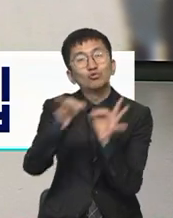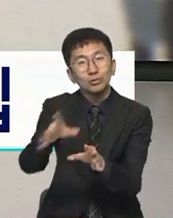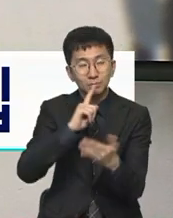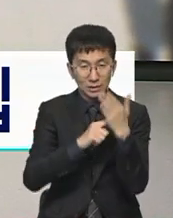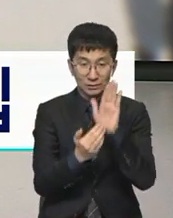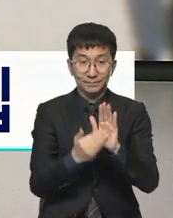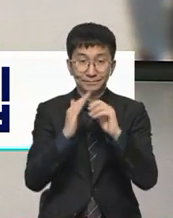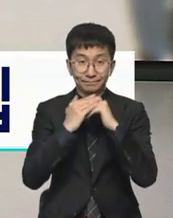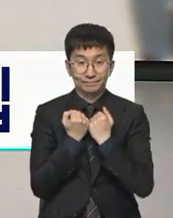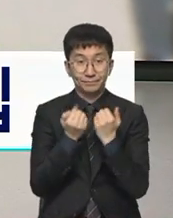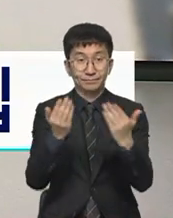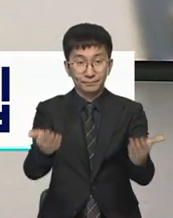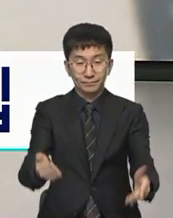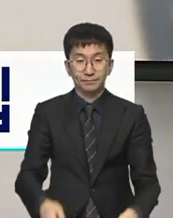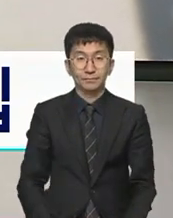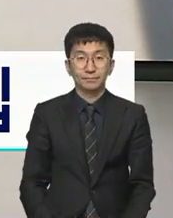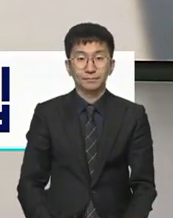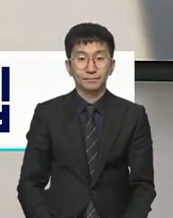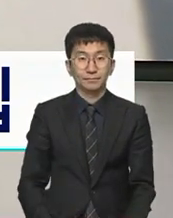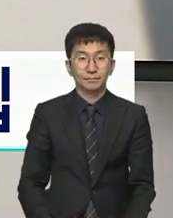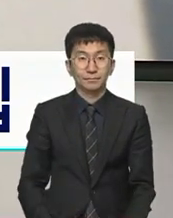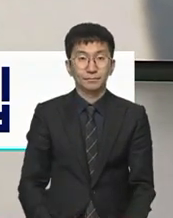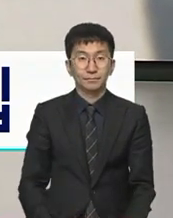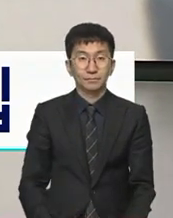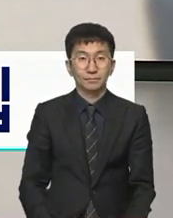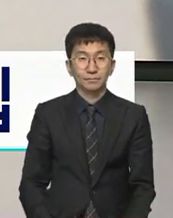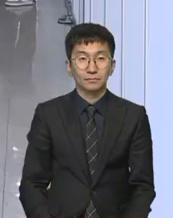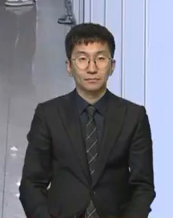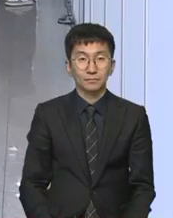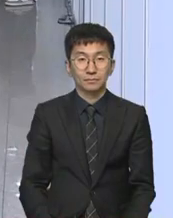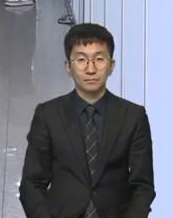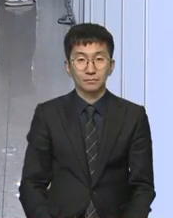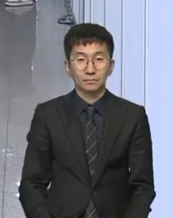투입하겠다고 밝혔습니다. 정반석 기자입니다.